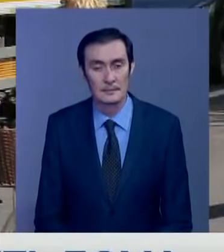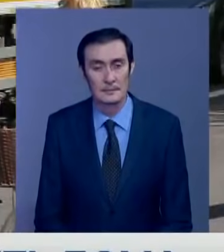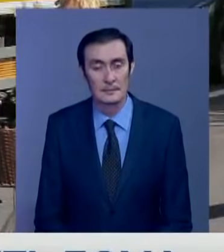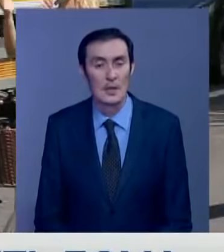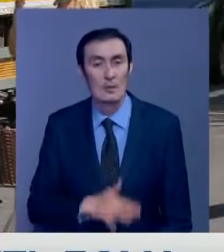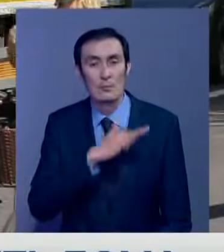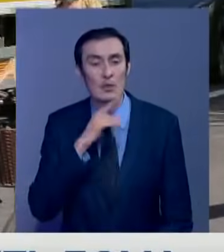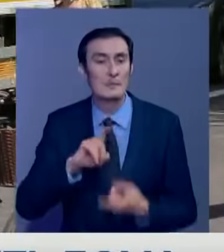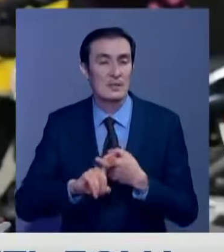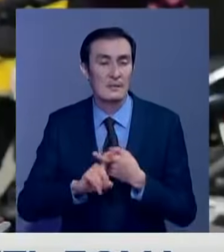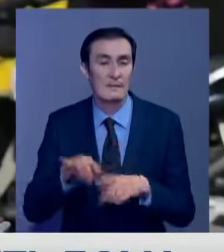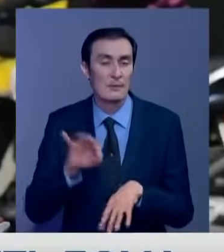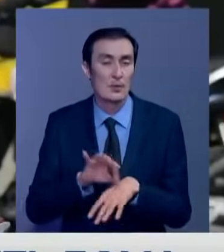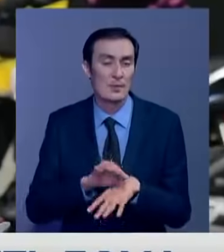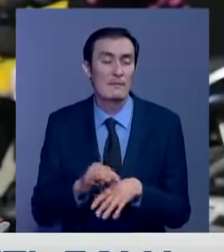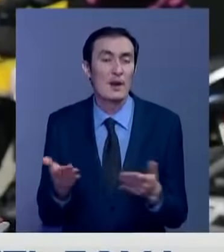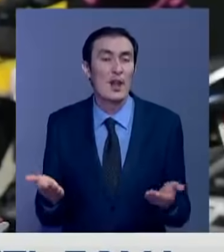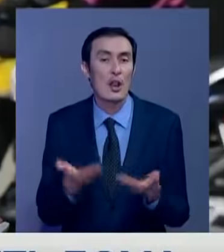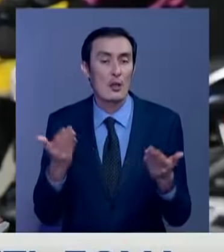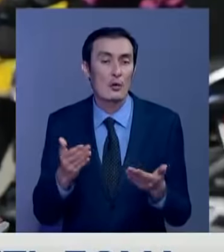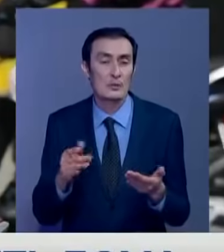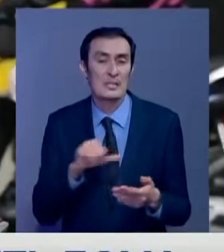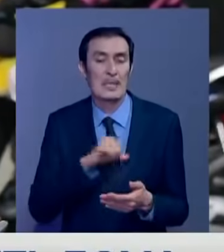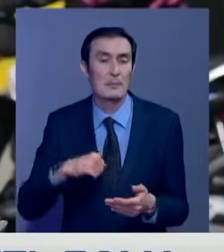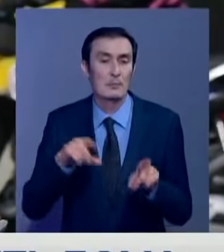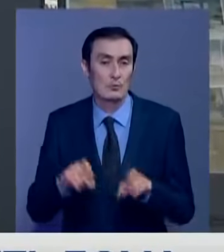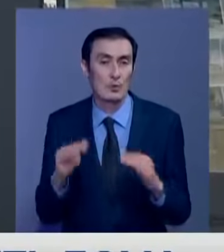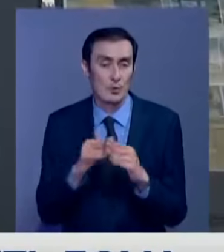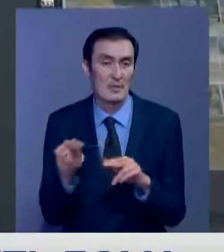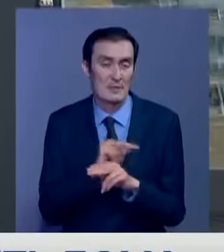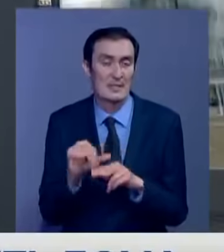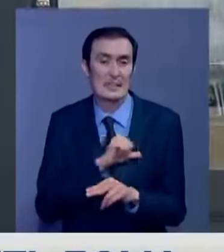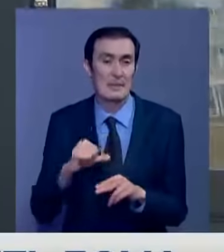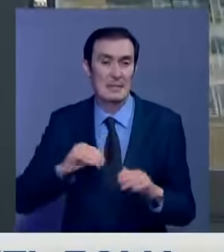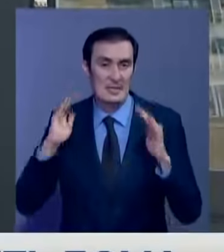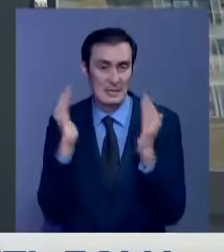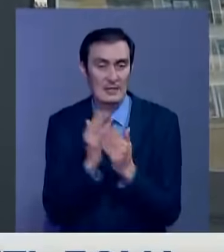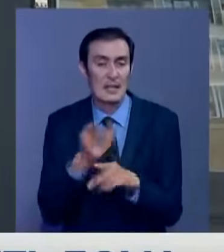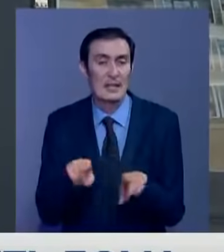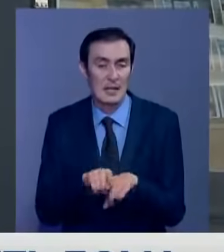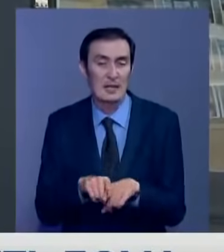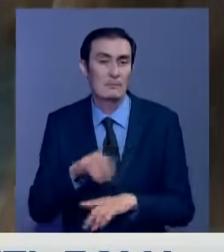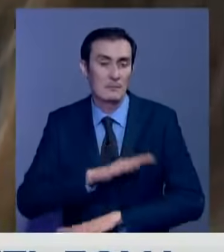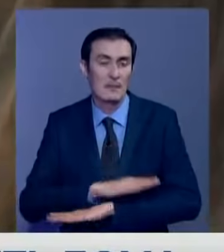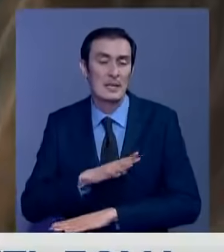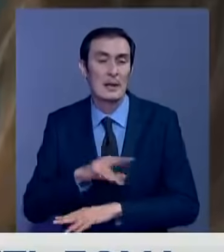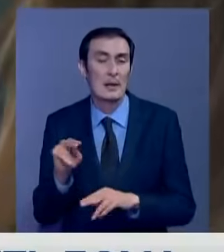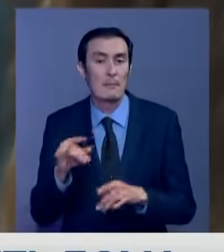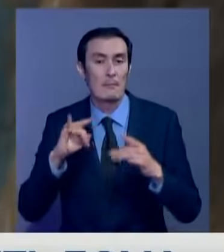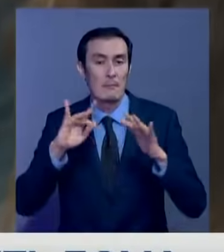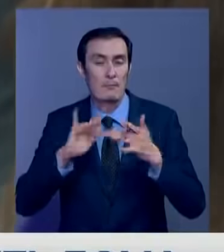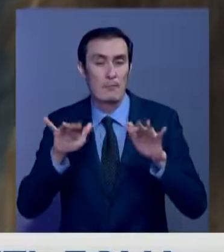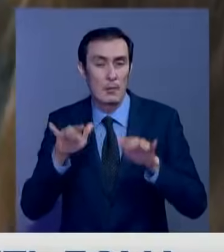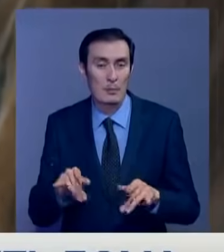Многим зараженным коронавирусом в легкой форме предписано лечиться на дому и самоизолироваться. Так поступила и блогер по воспитанию детей